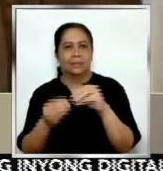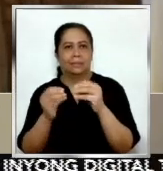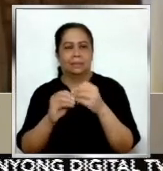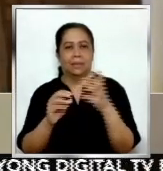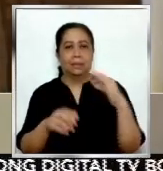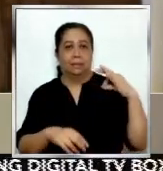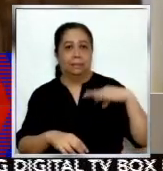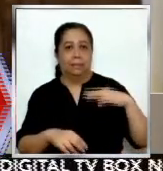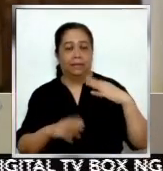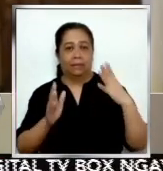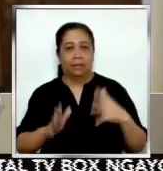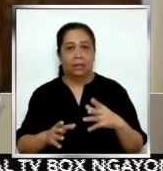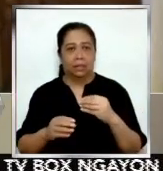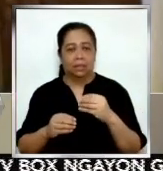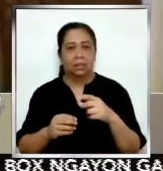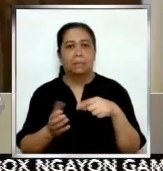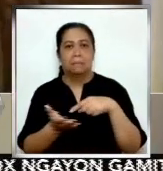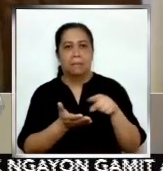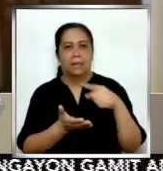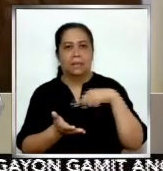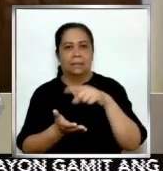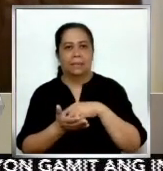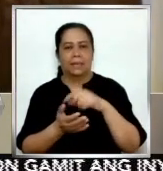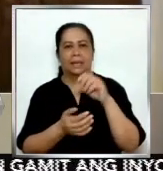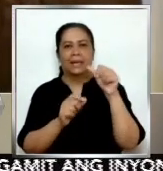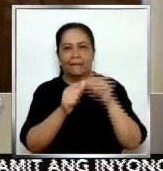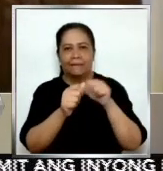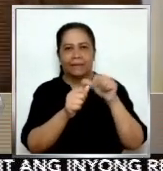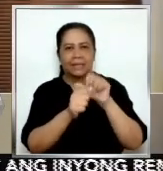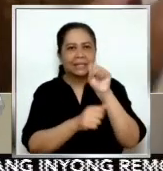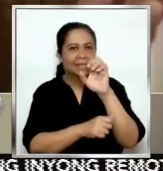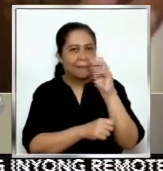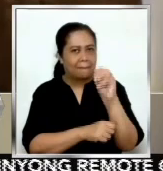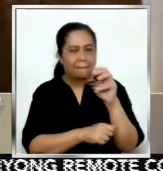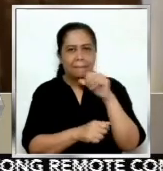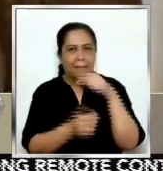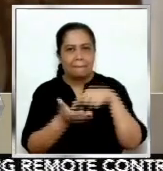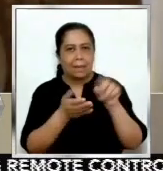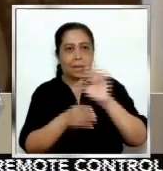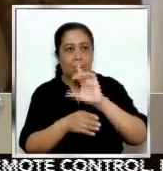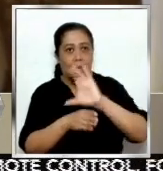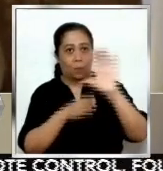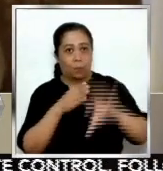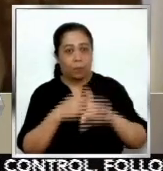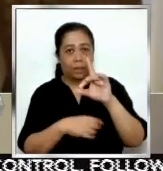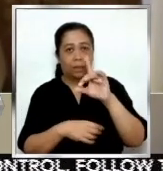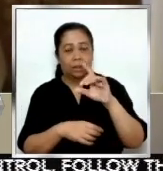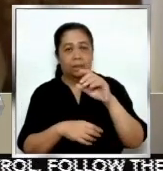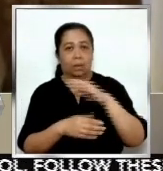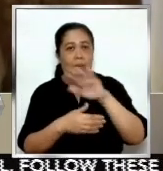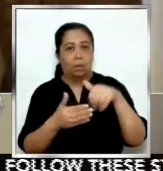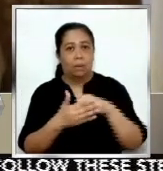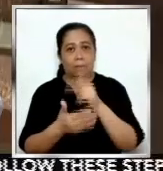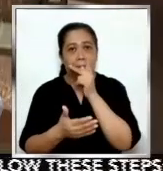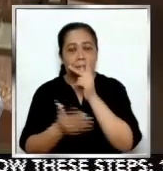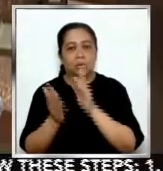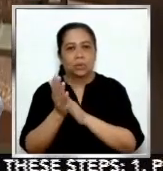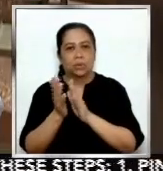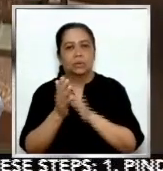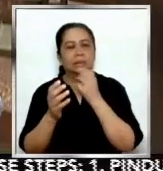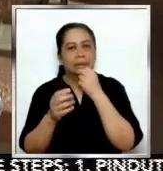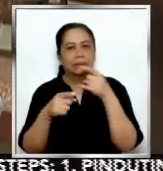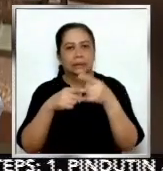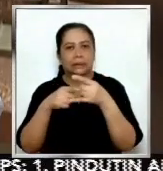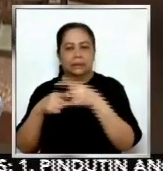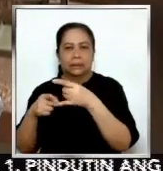beneficiaries, magbabayad kami ng semestral. Hindi namin babayaran ng buong taon yung private school para magkasya yung pera. Pero kahit